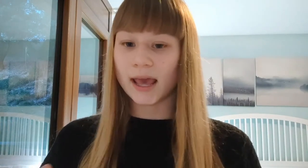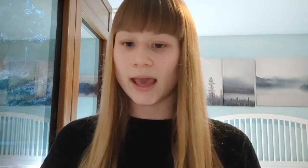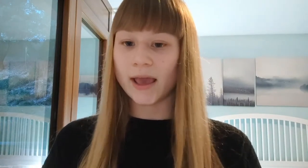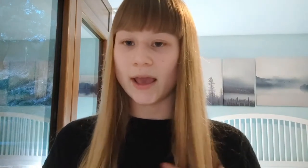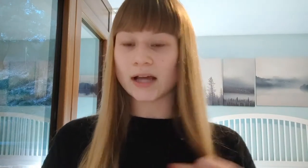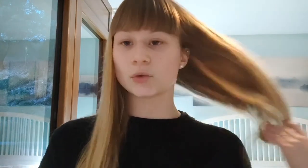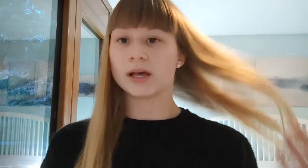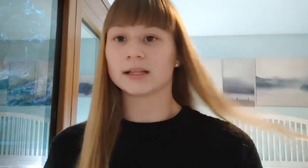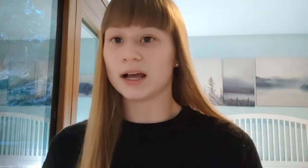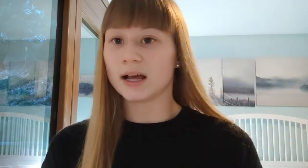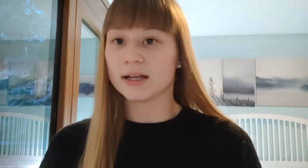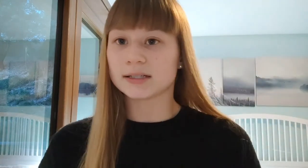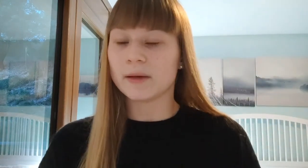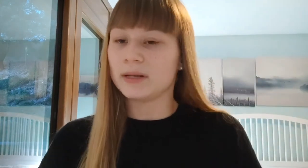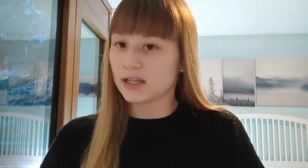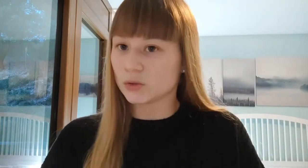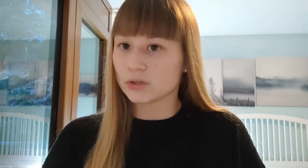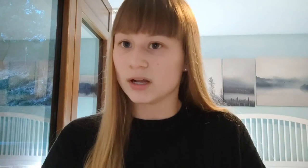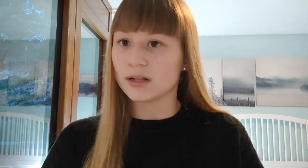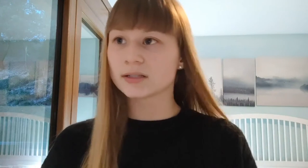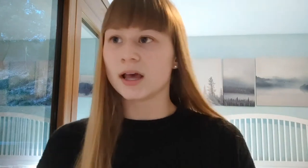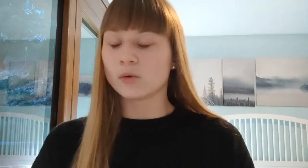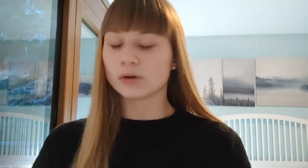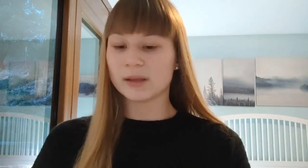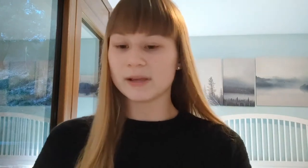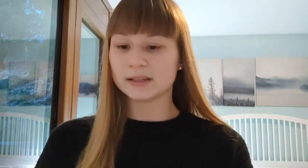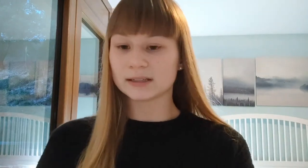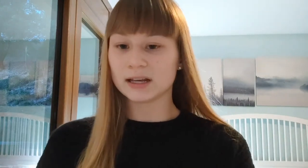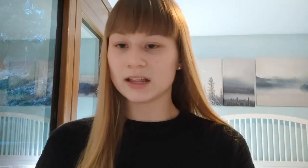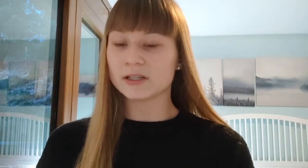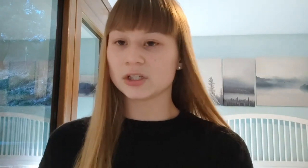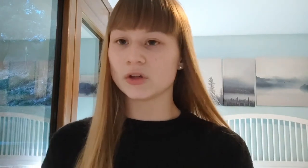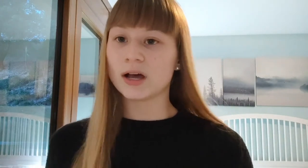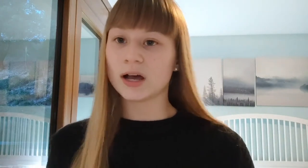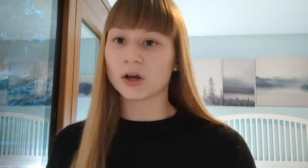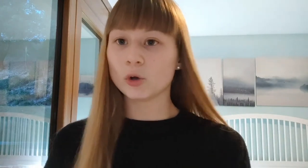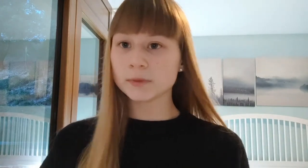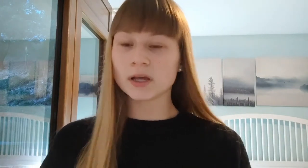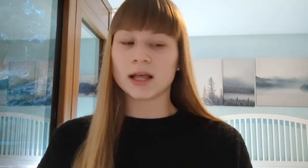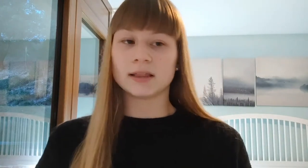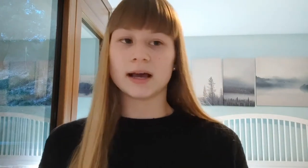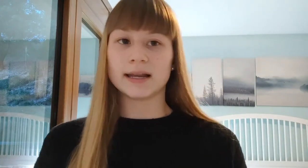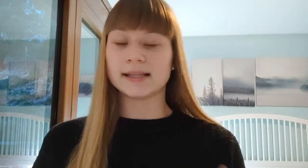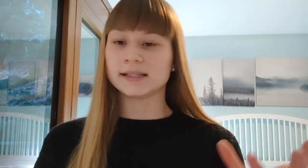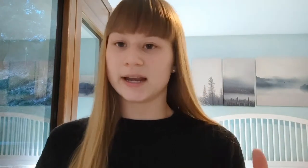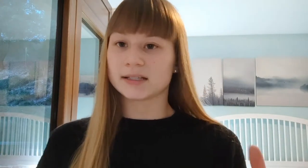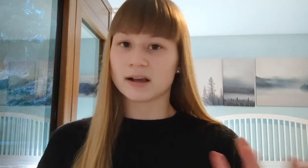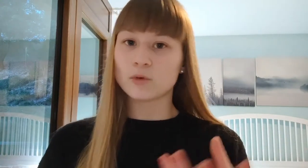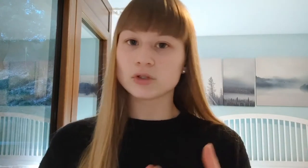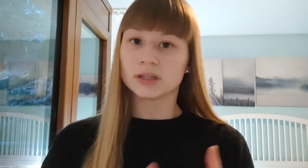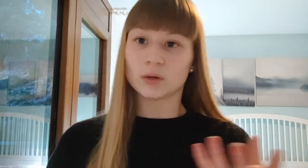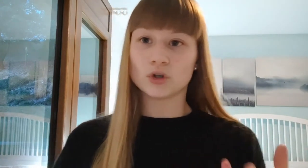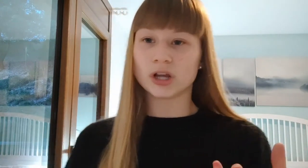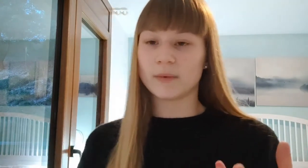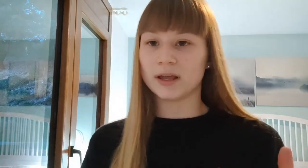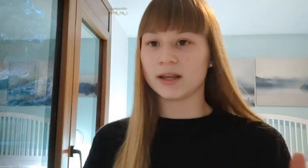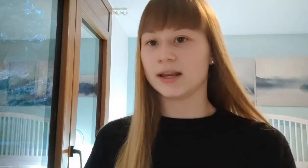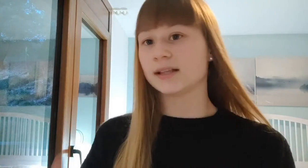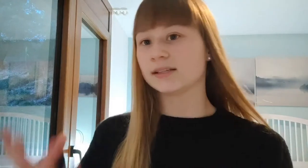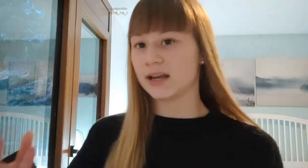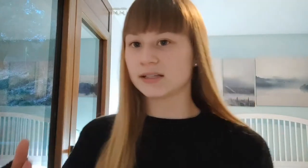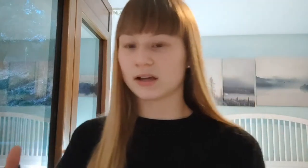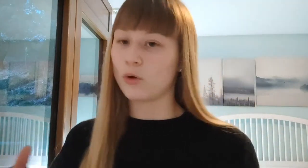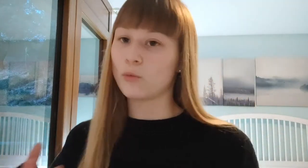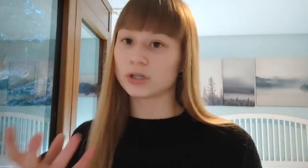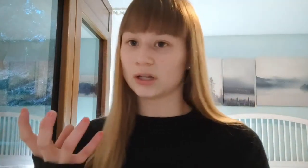han estudiat les habilitats socials. Concretament tracta la divisió de grups de nens i nenes que abusen tecnològicament